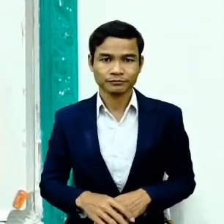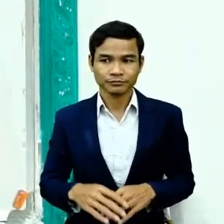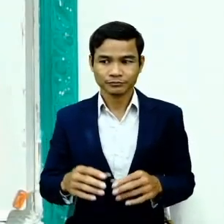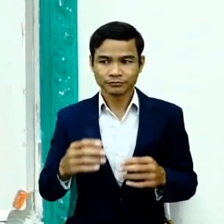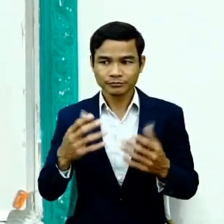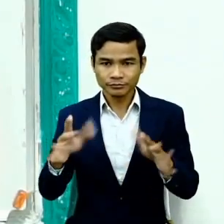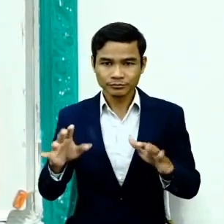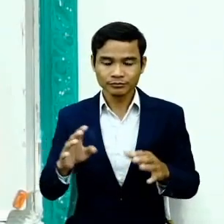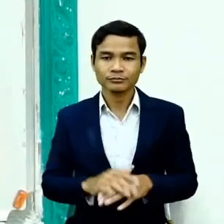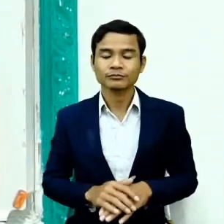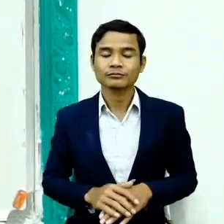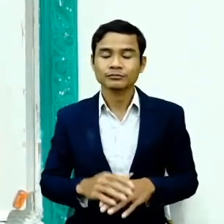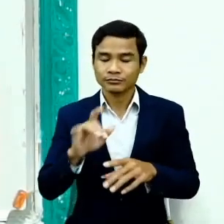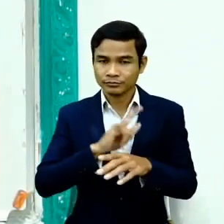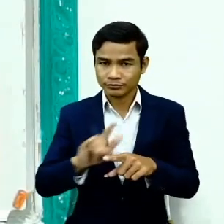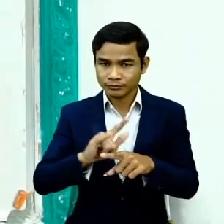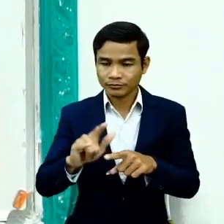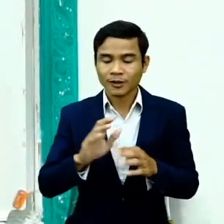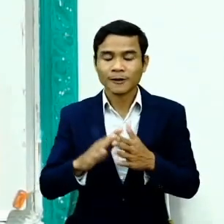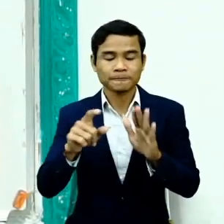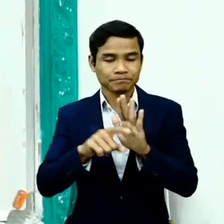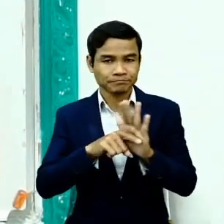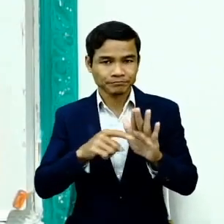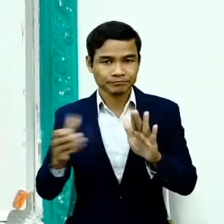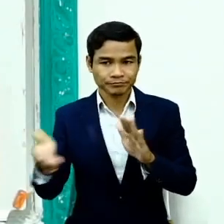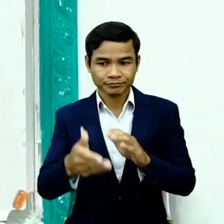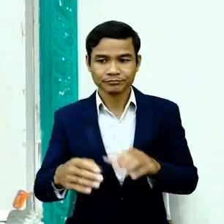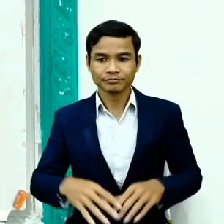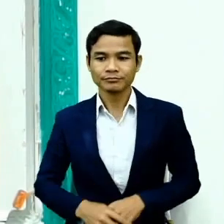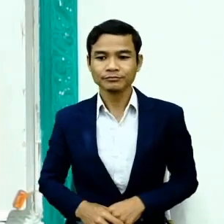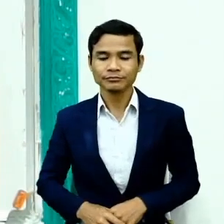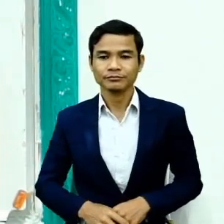dương chà thuốc bàm màn vị thị đọ